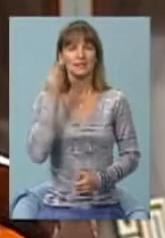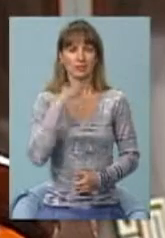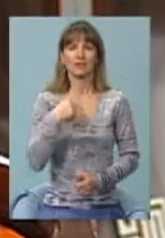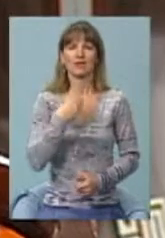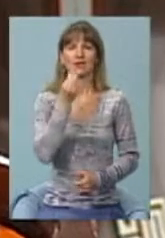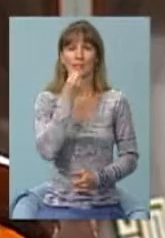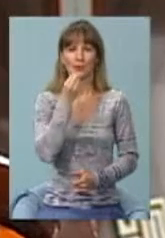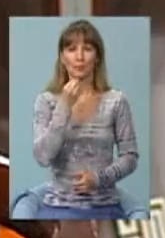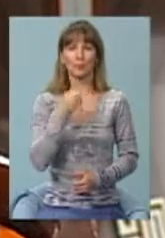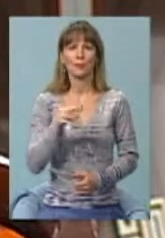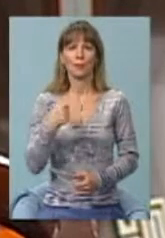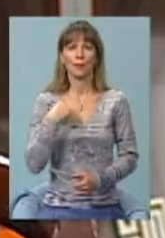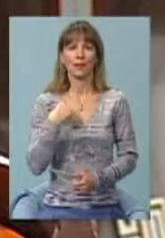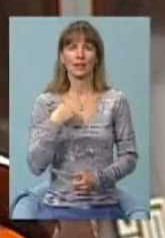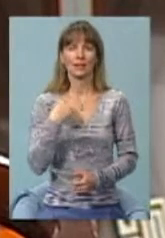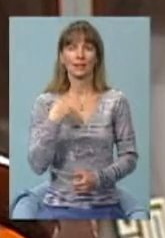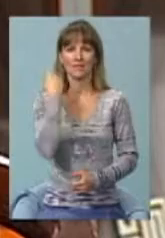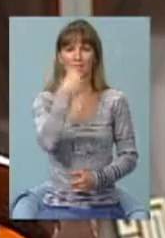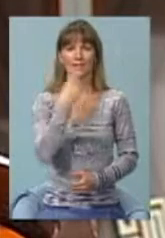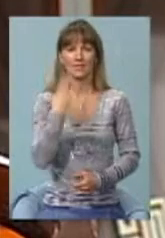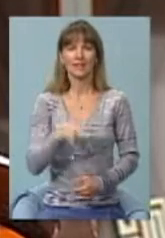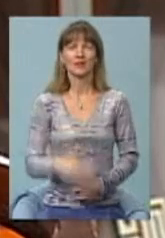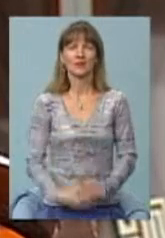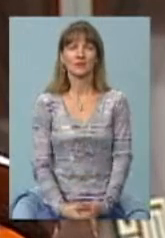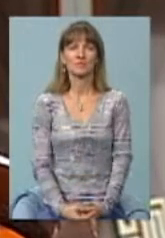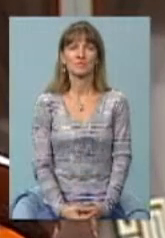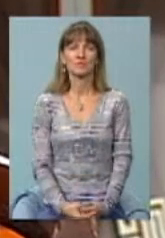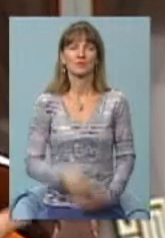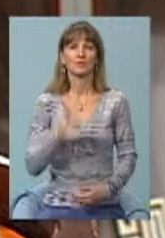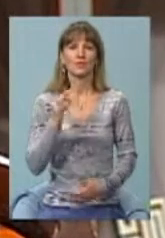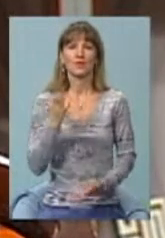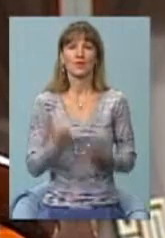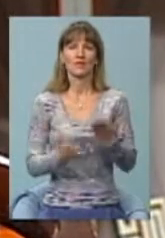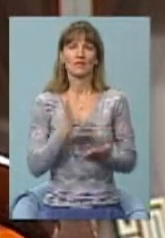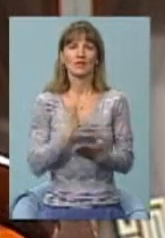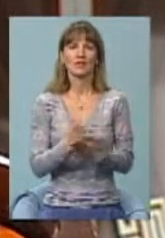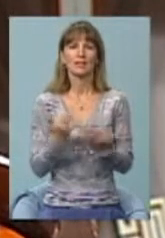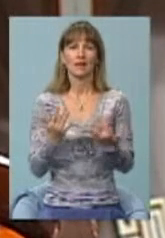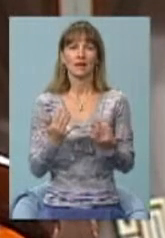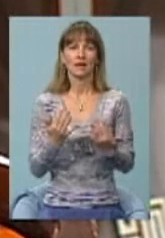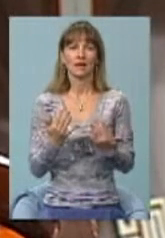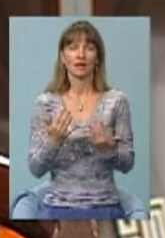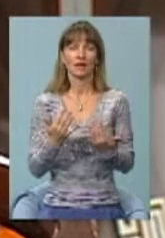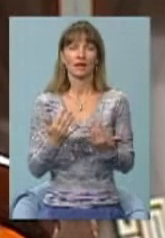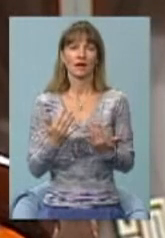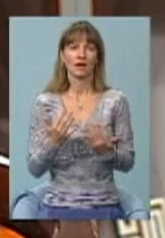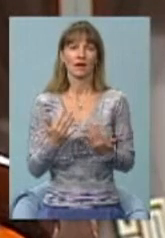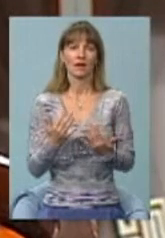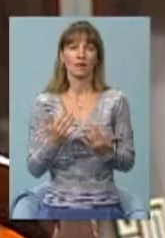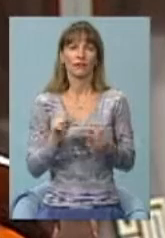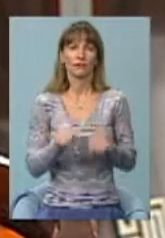це по мені видно. Але, ну, мабуть, є деякі речі, через які